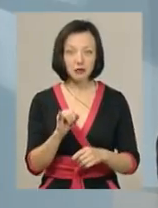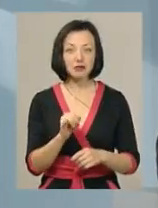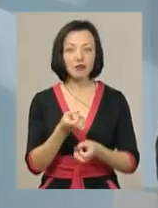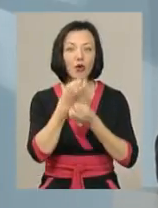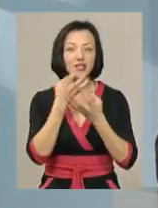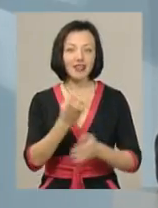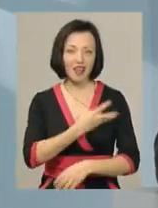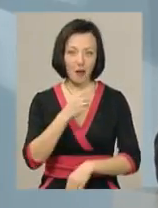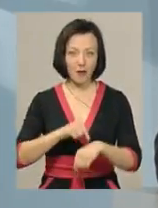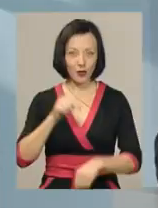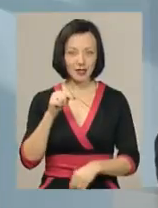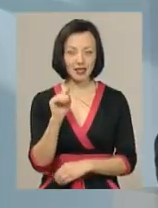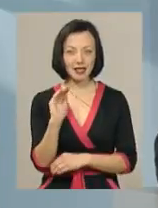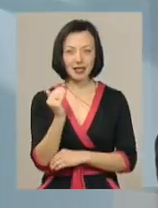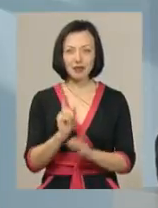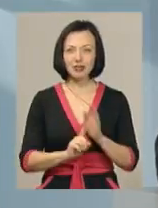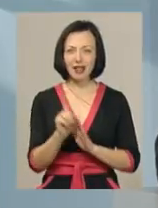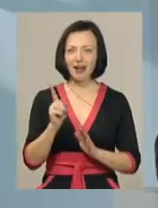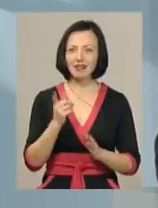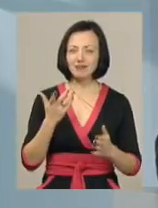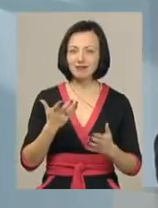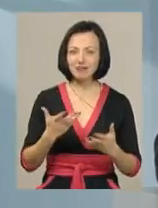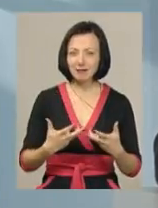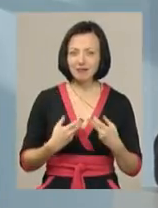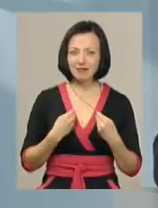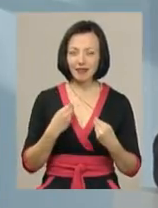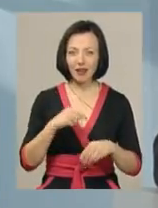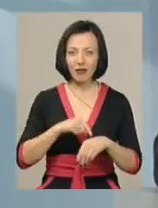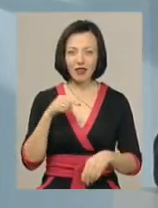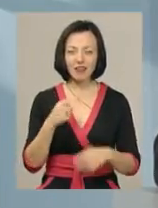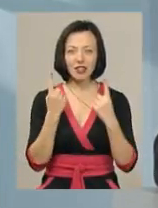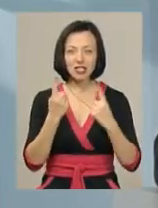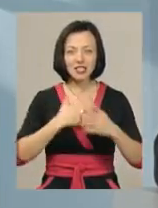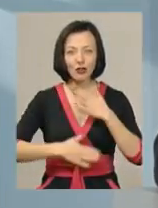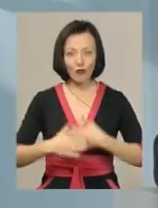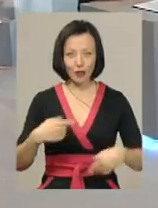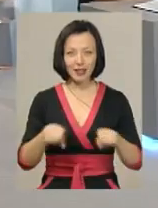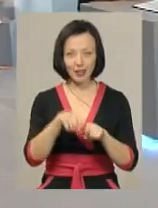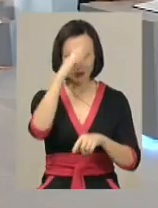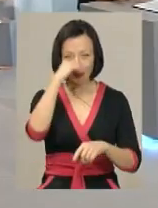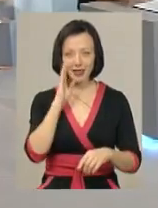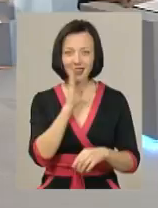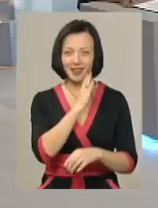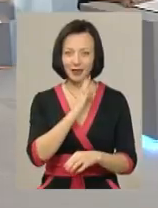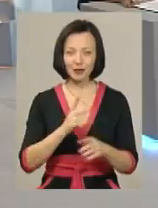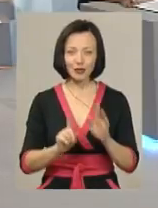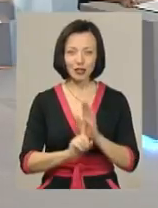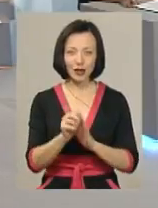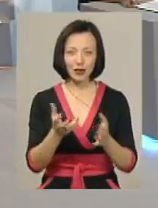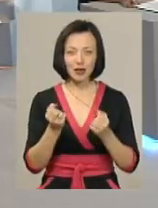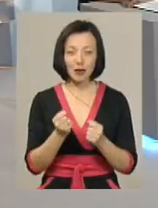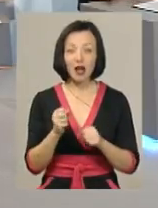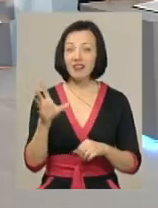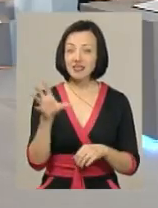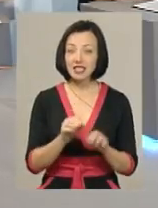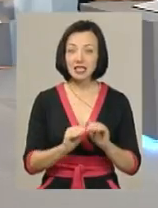позитивні емоції і вона починає якби реагувати і від цього величезне задоволення батьки теж отримують це однозначно але всі